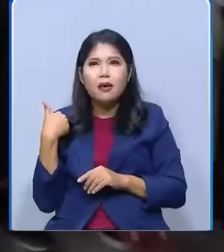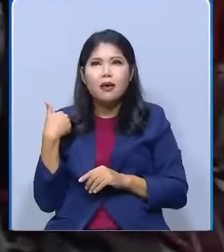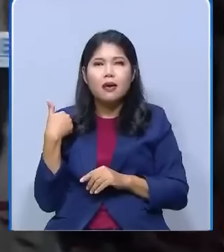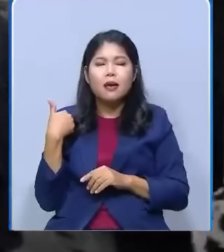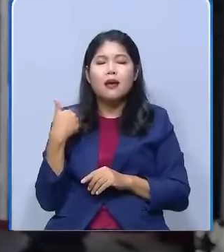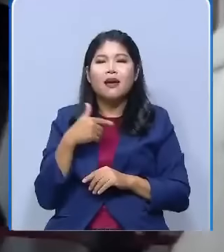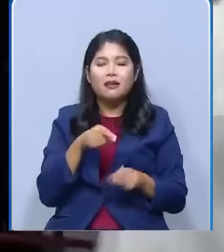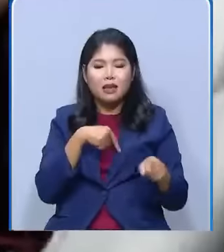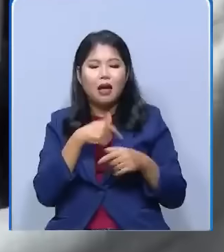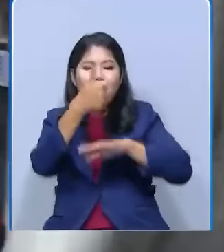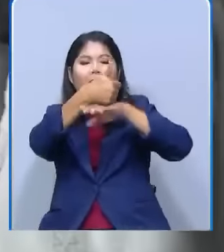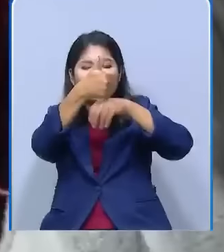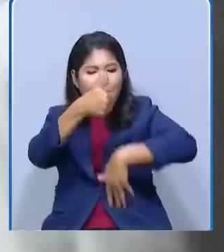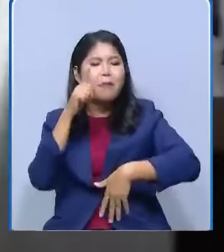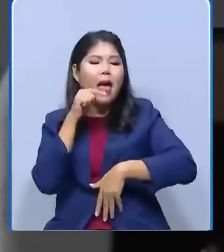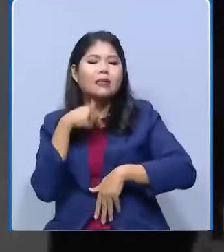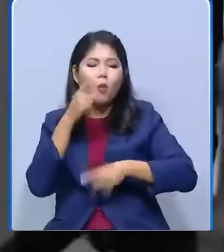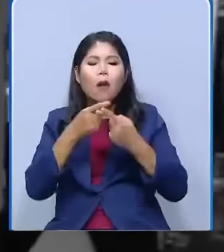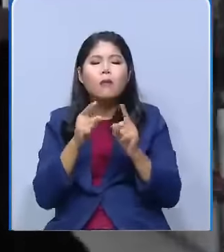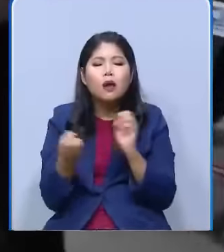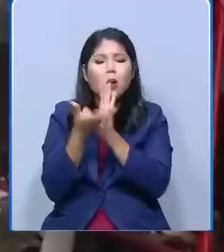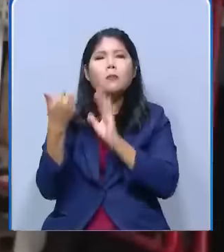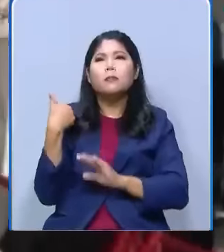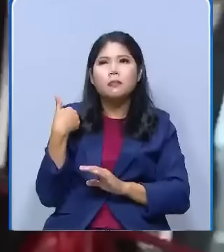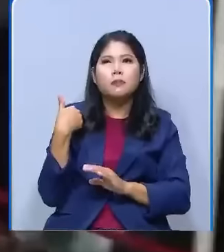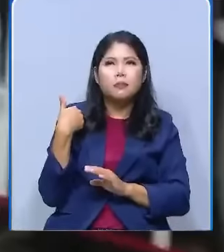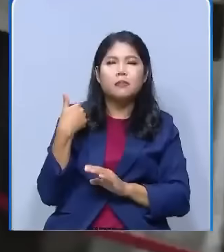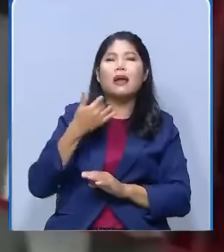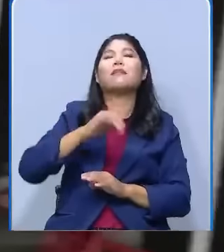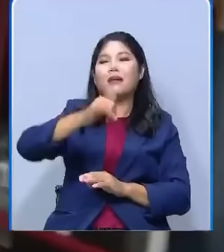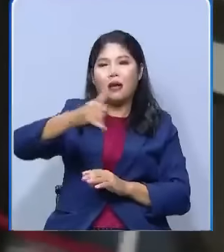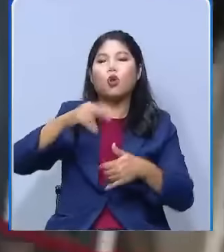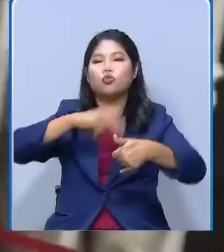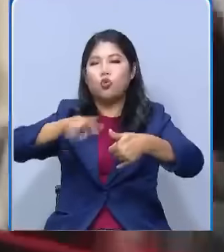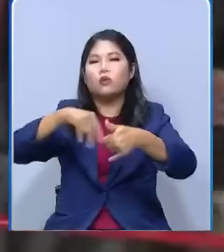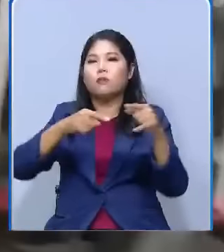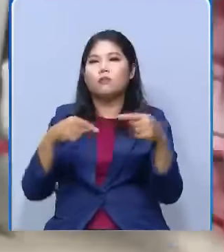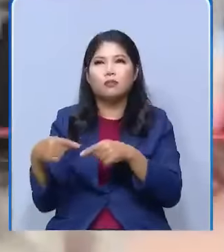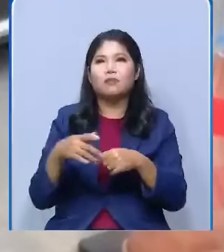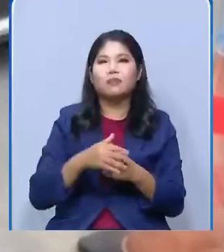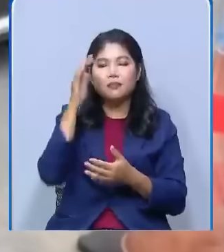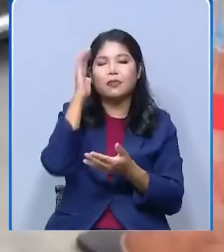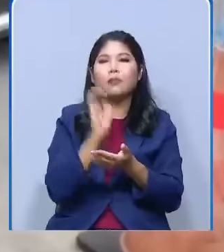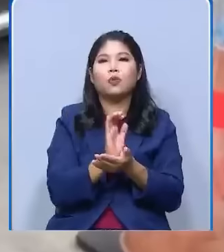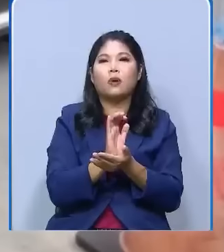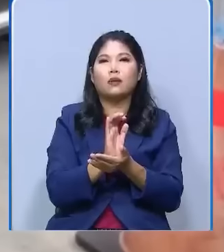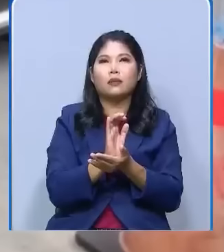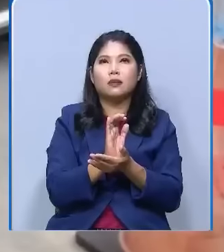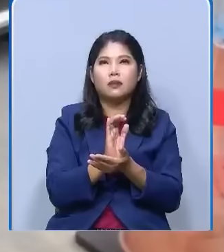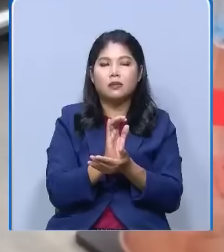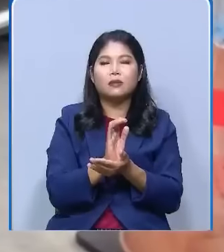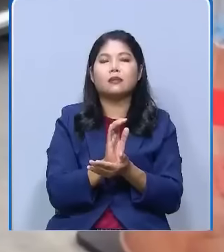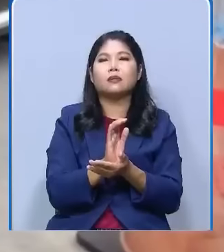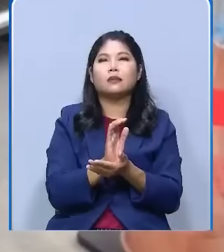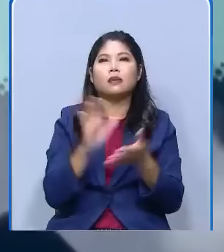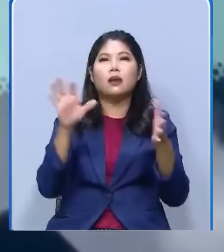ม่รู้เหมือนกัน อันนี้ก็ต้องตรวจสอบกันต่อเนี่ยนะคะส่วนวันนี้ตำรวจปราบปรามการกระทำความผิดเกี่ยวกับ